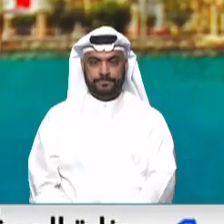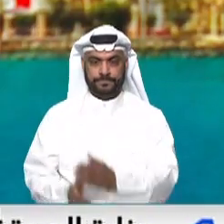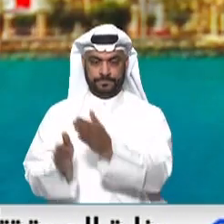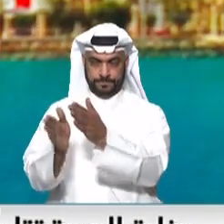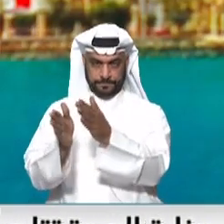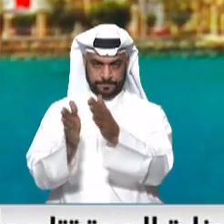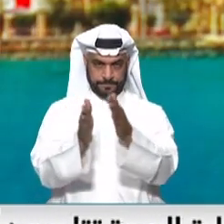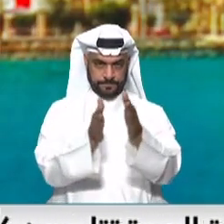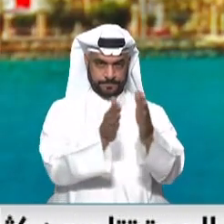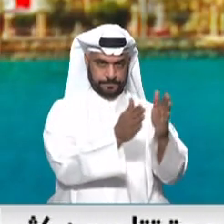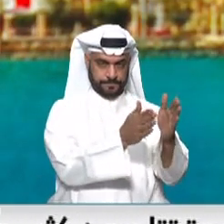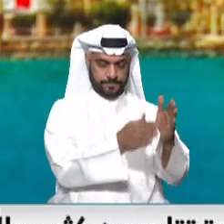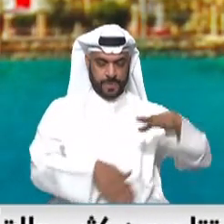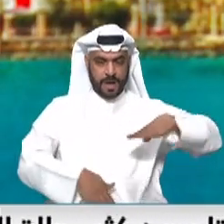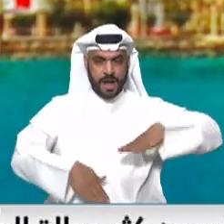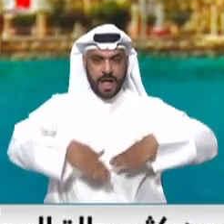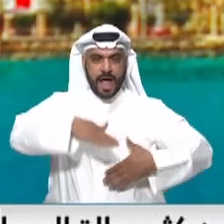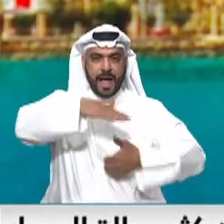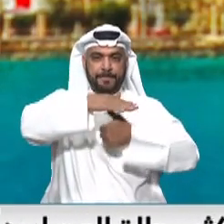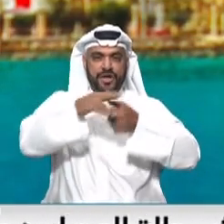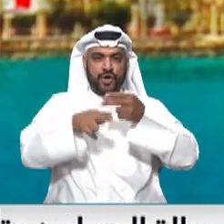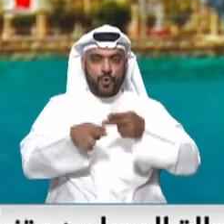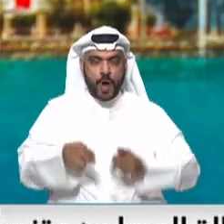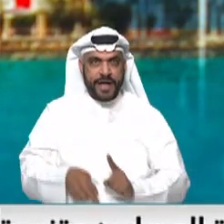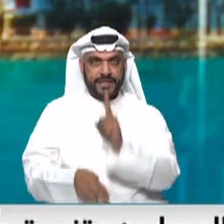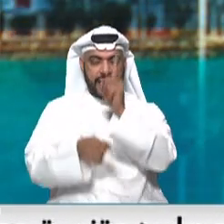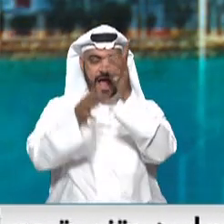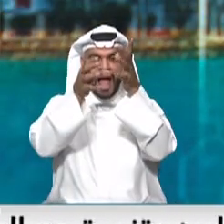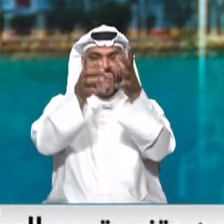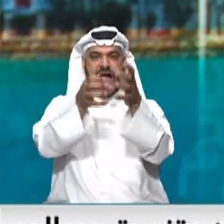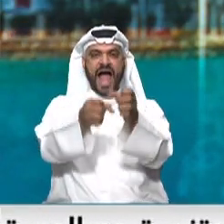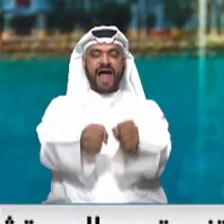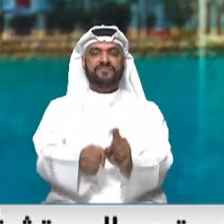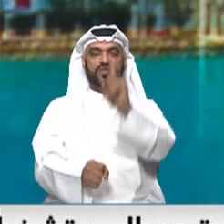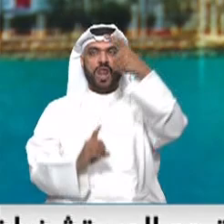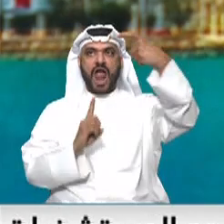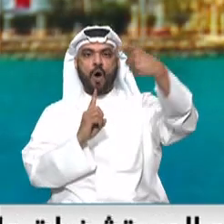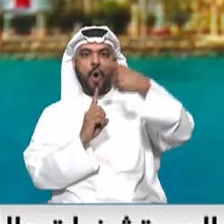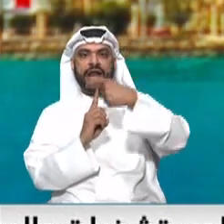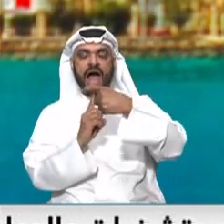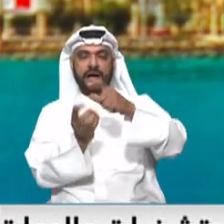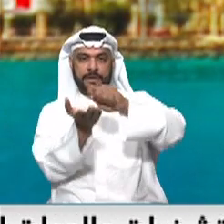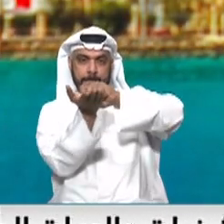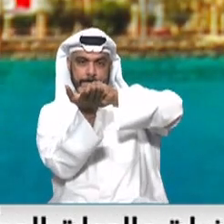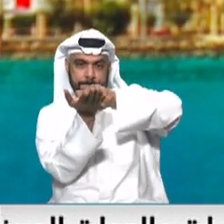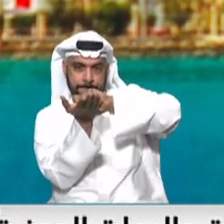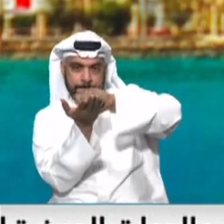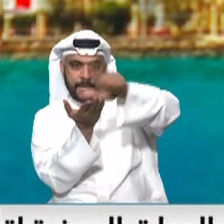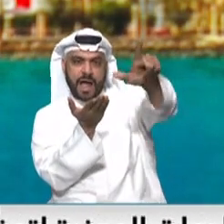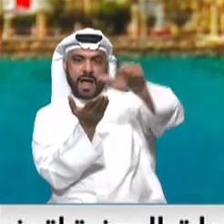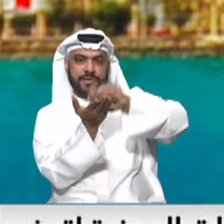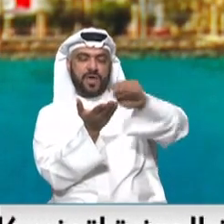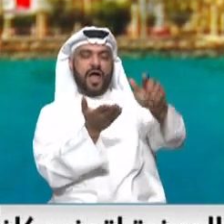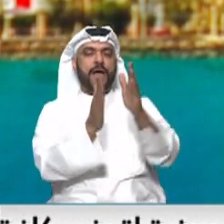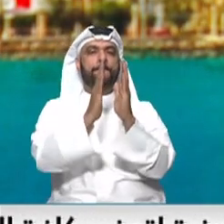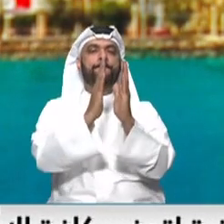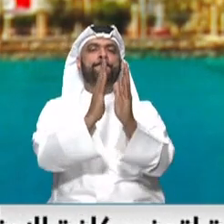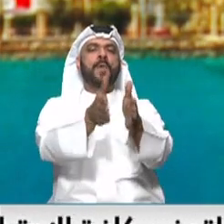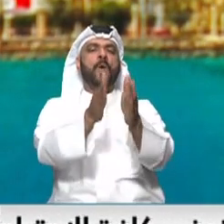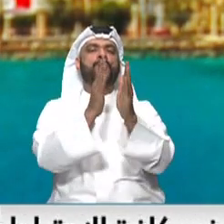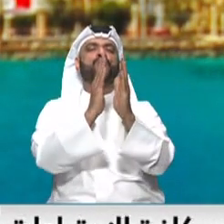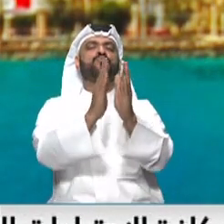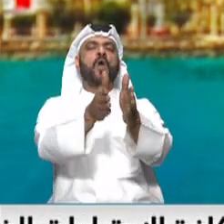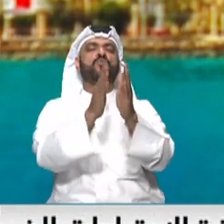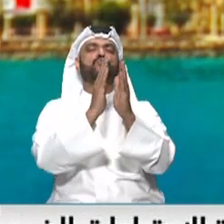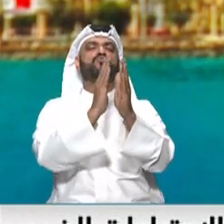بعث حضرة صاحب السمو أمير البلاد الشيخ مشعل الأحمد الجابر الصباح حفظه الله ورعاه ببرقية تهنئة إلى فخامة